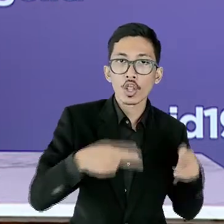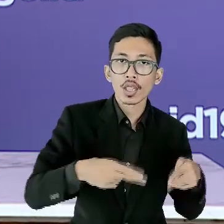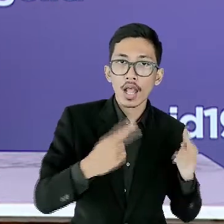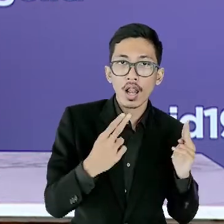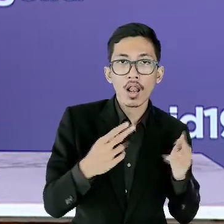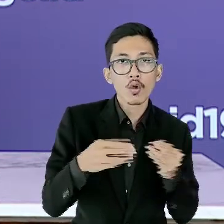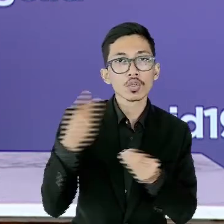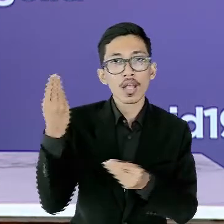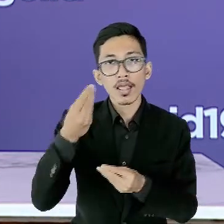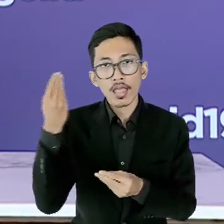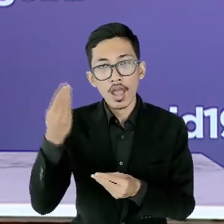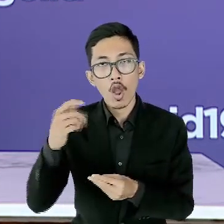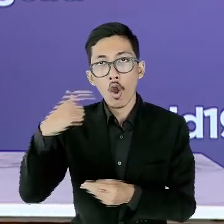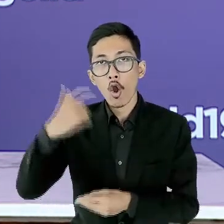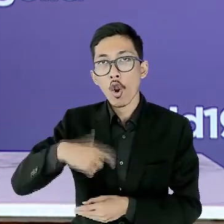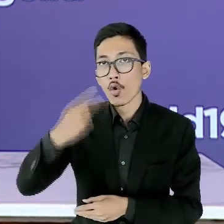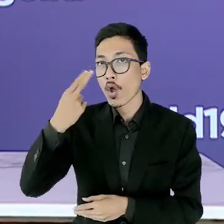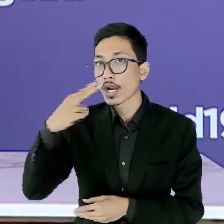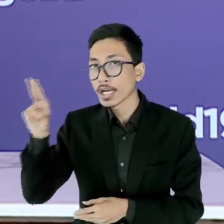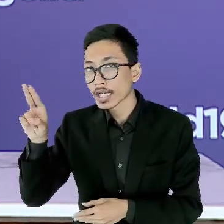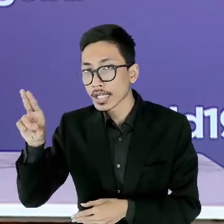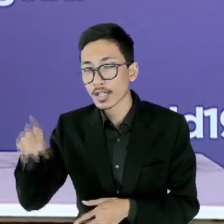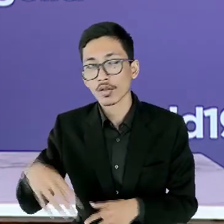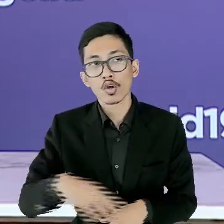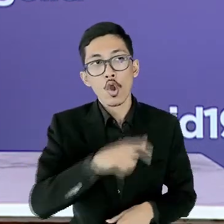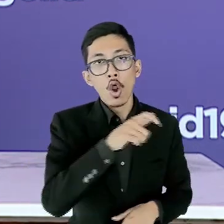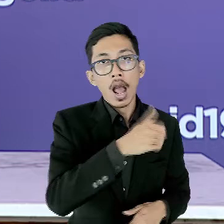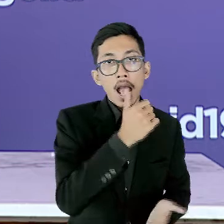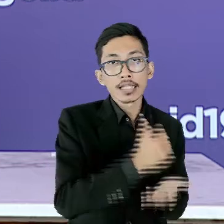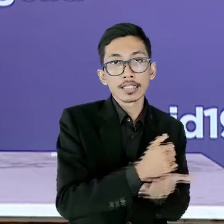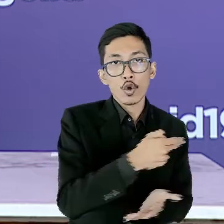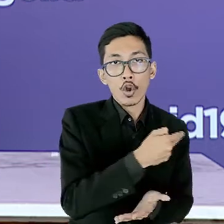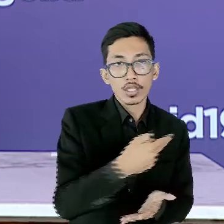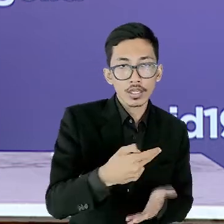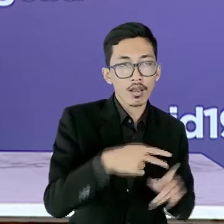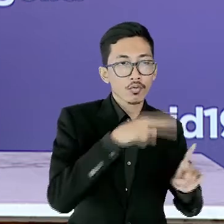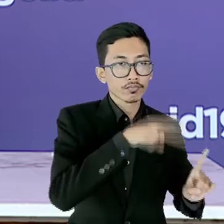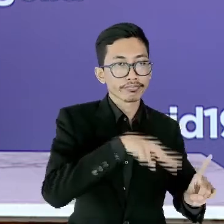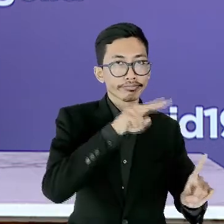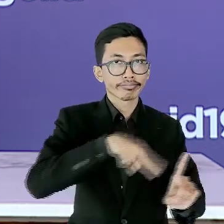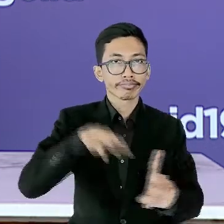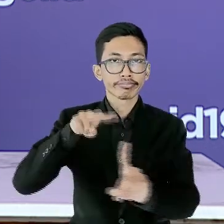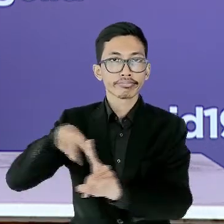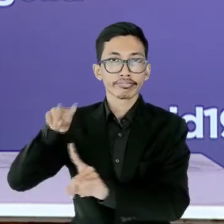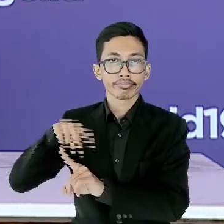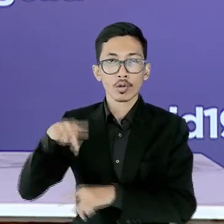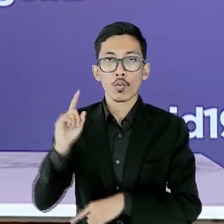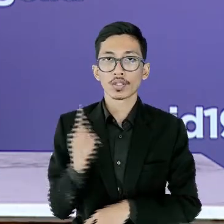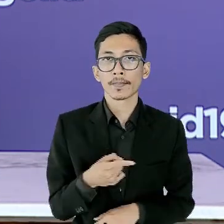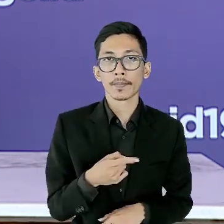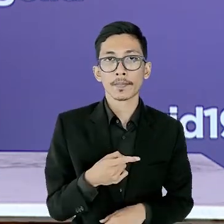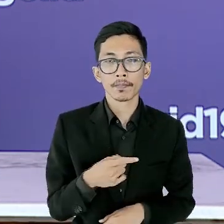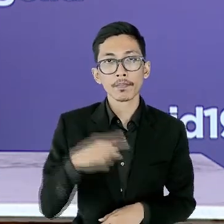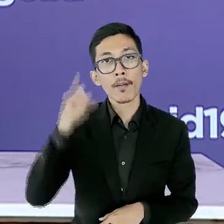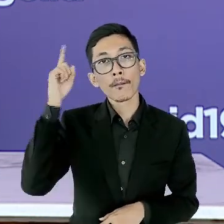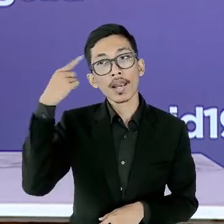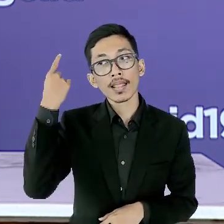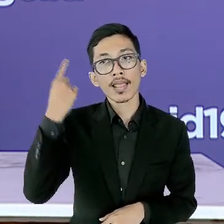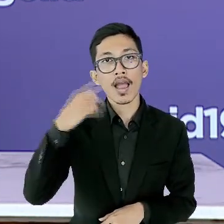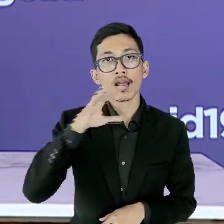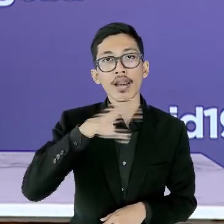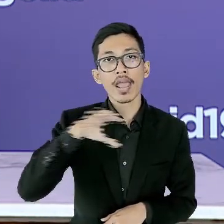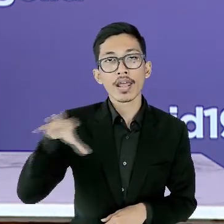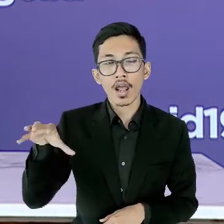oleh turis maupun oleh masyarakat lokal. Pemerintah daerah wajib mengendalikan dan mengawasi